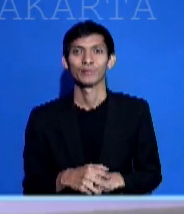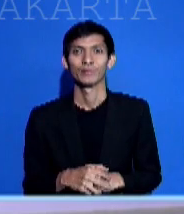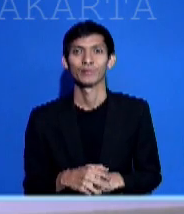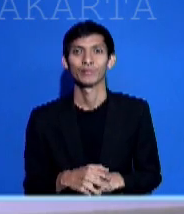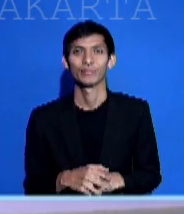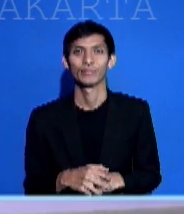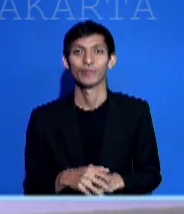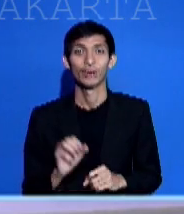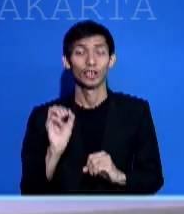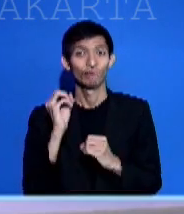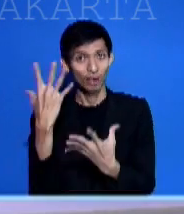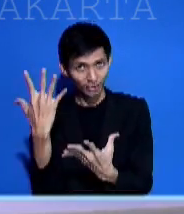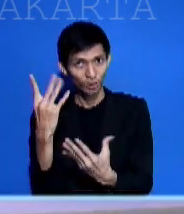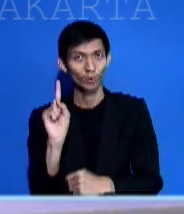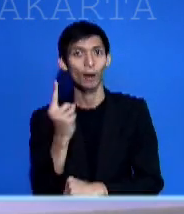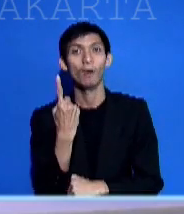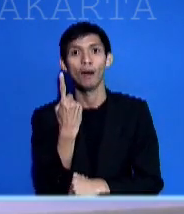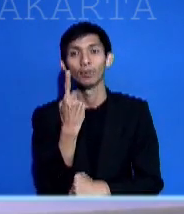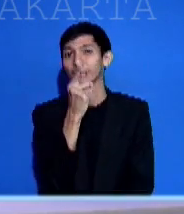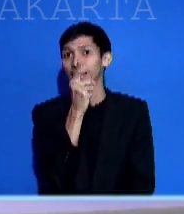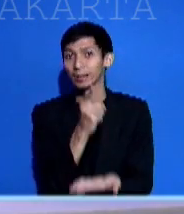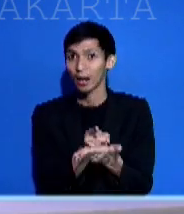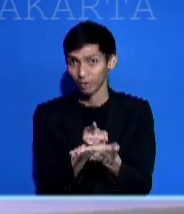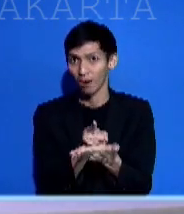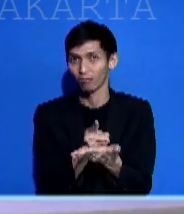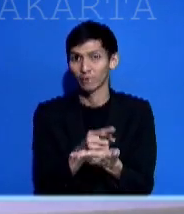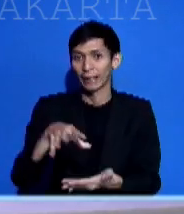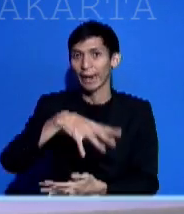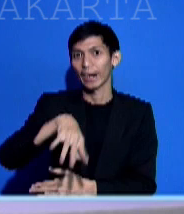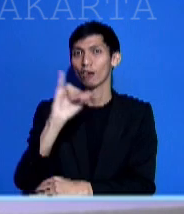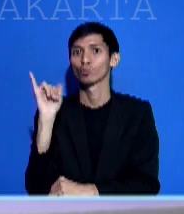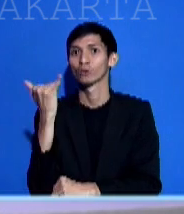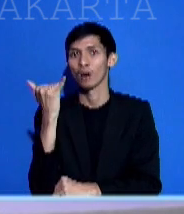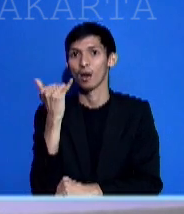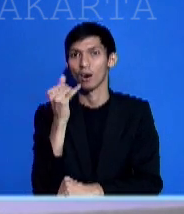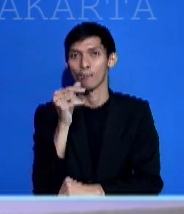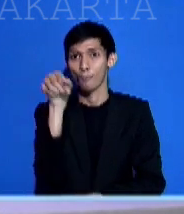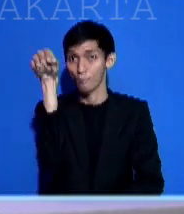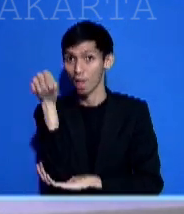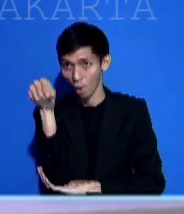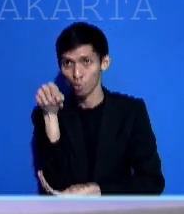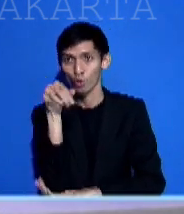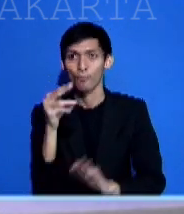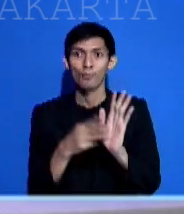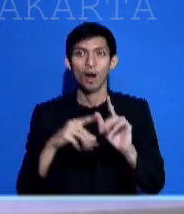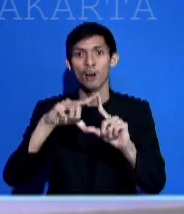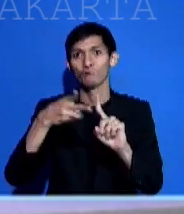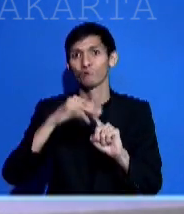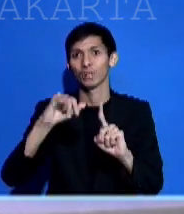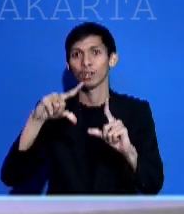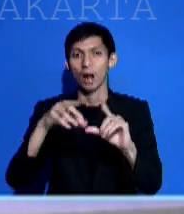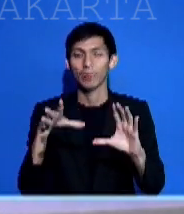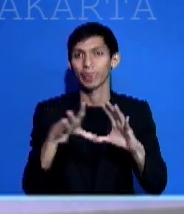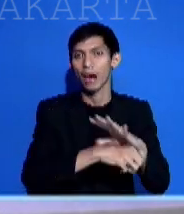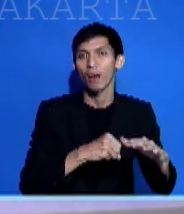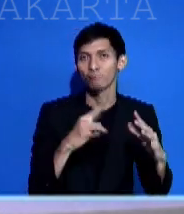informasi pertama saudara Kejaksaan tinggi Daerah Istimewa Yogyakarta kembali menetapkan tersangka mafia tanah kas desa Kali ini Corps